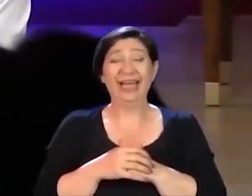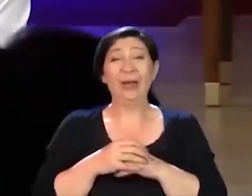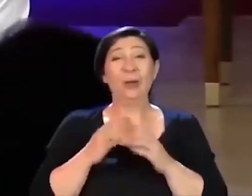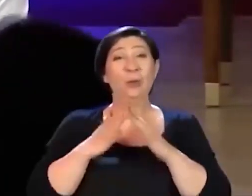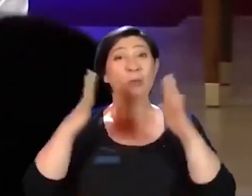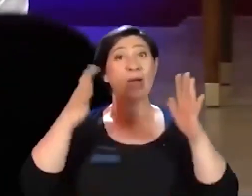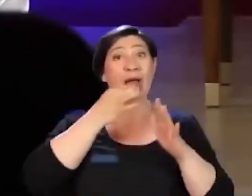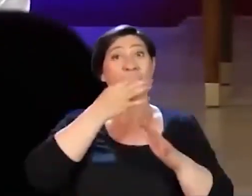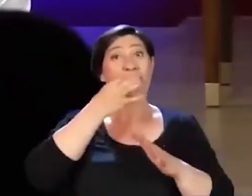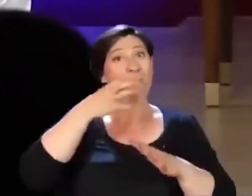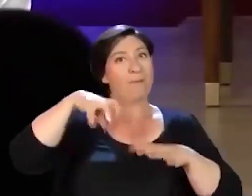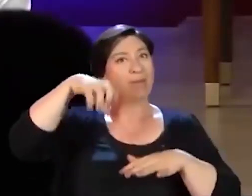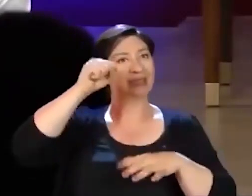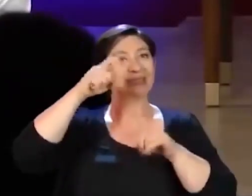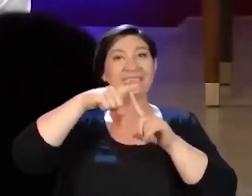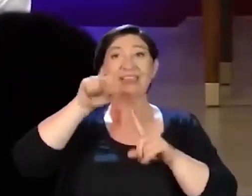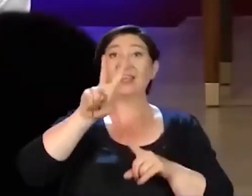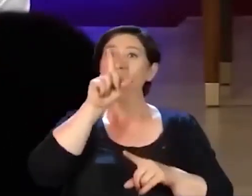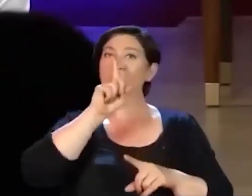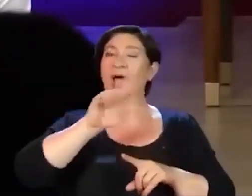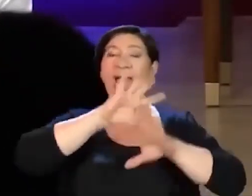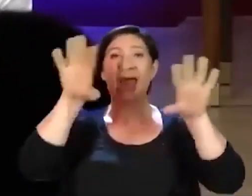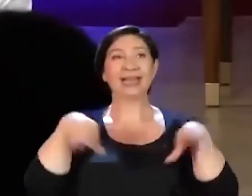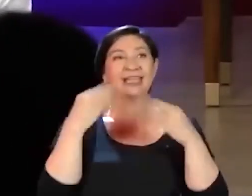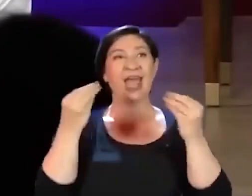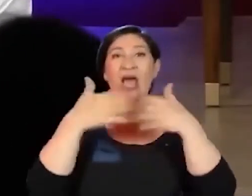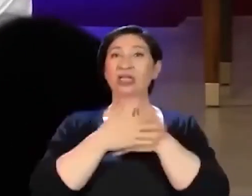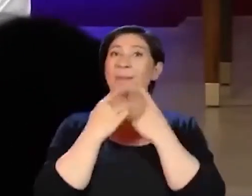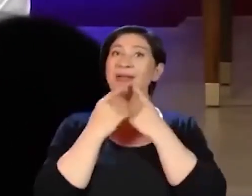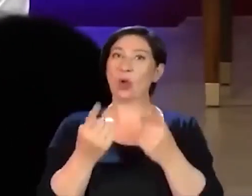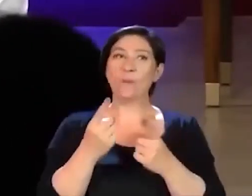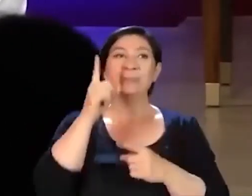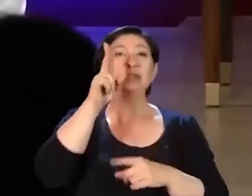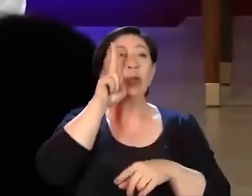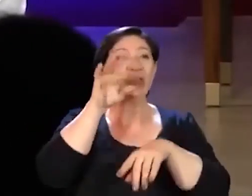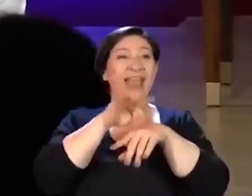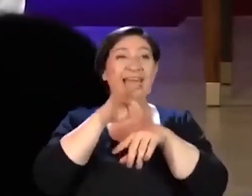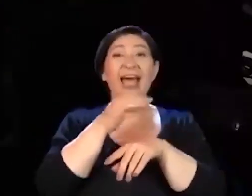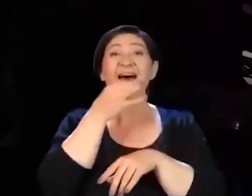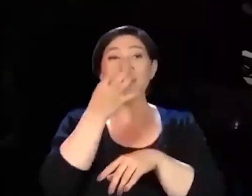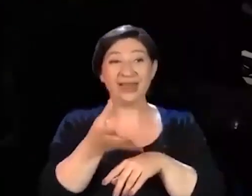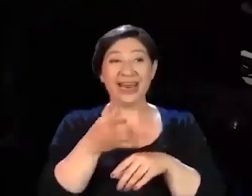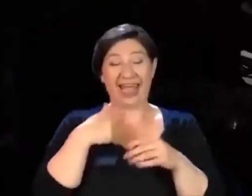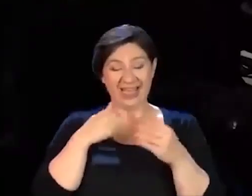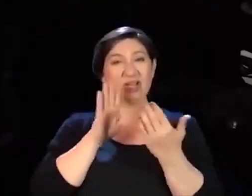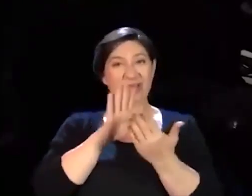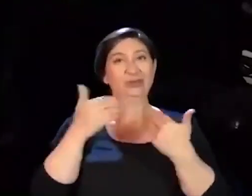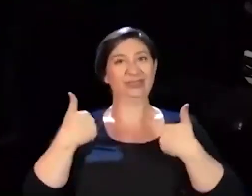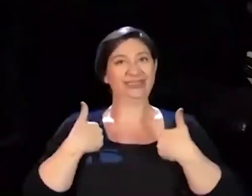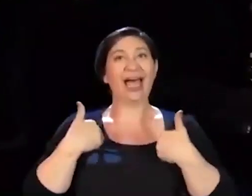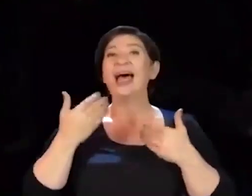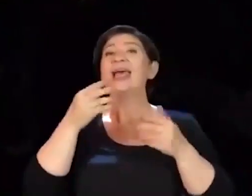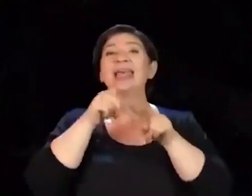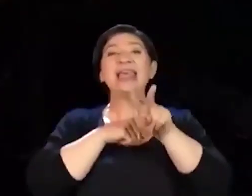Büyük haber merkezinden TV 100'den herkese iyi akşamlar diliyorum. Bir son dakika haberiyle karşınızda